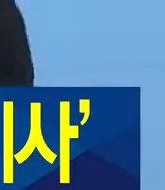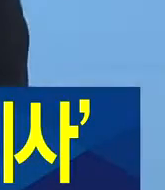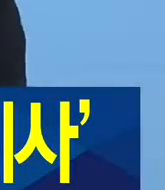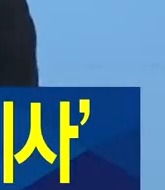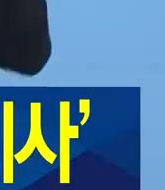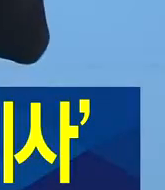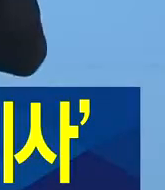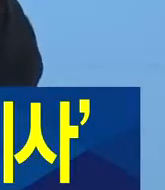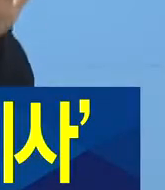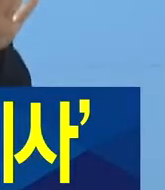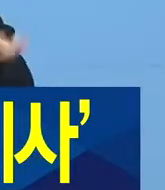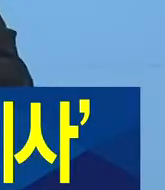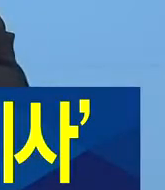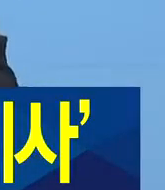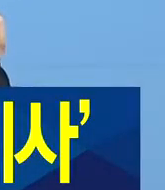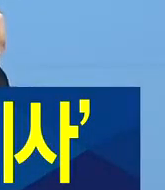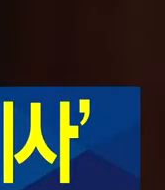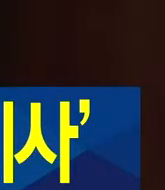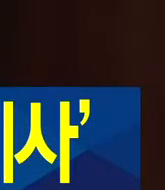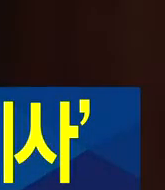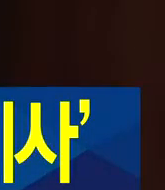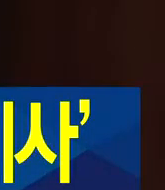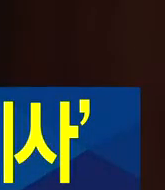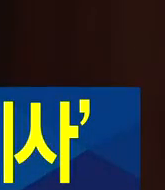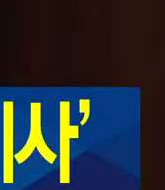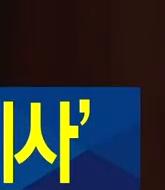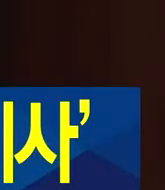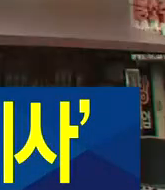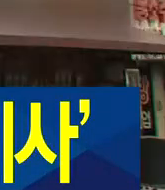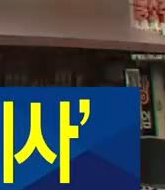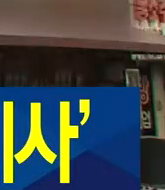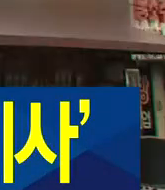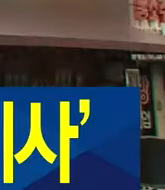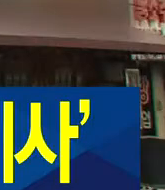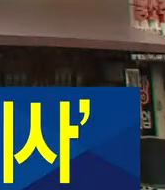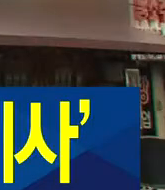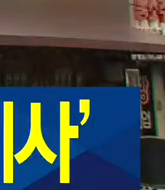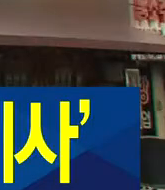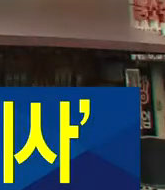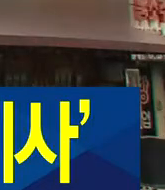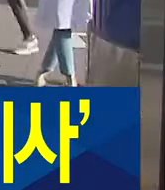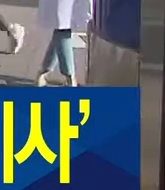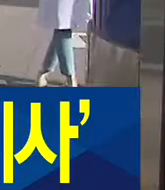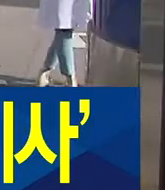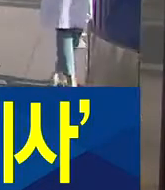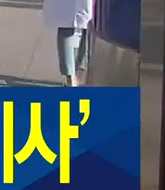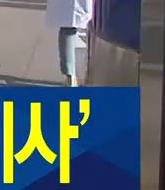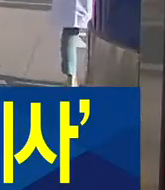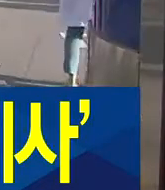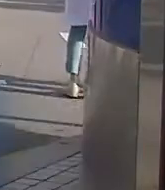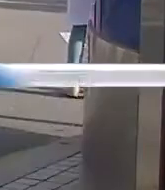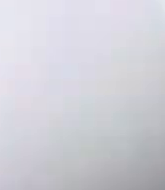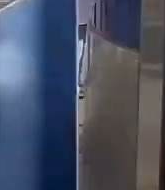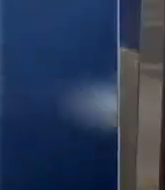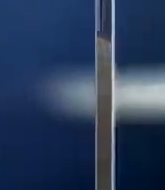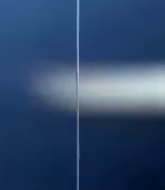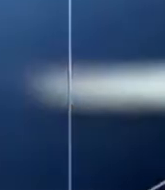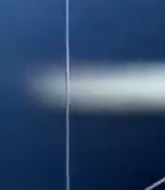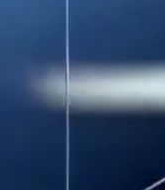추정됩니다. 방역당국은 이후에 호프집과 룸소주방, 전남대병원 등으로 연결고리가 이어진 것으로 파악했습니다.